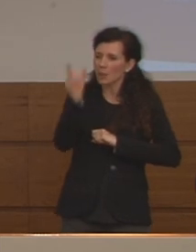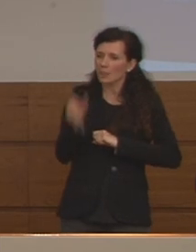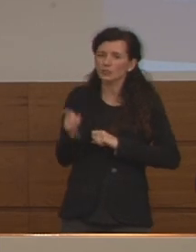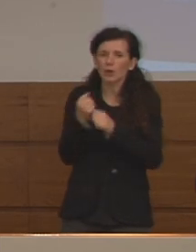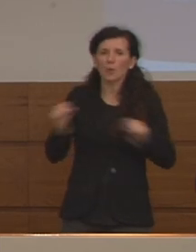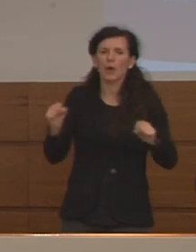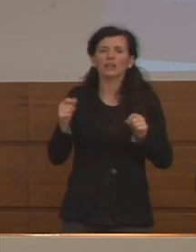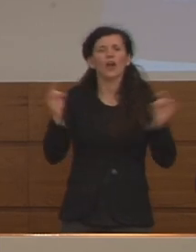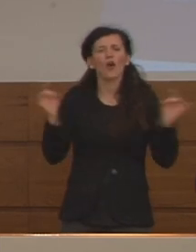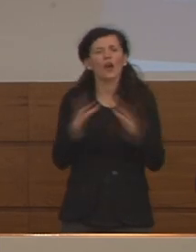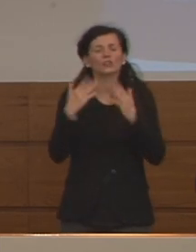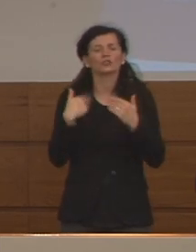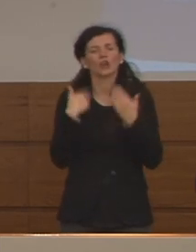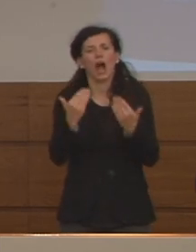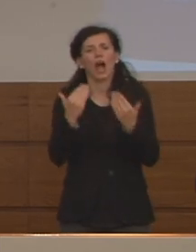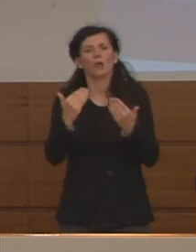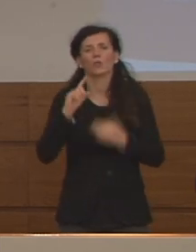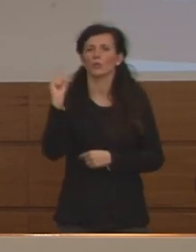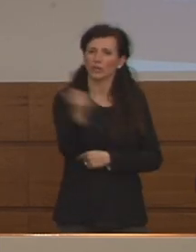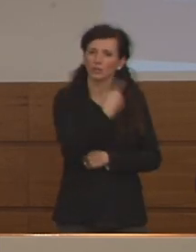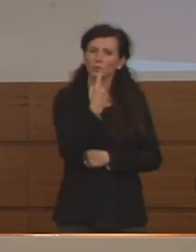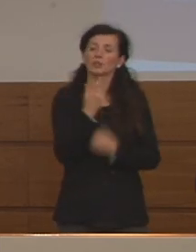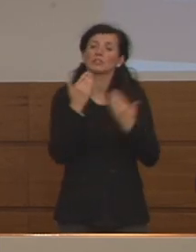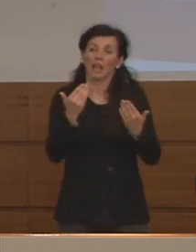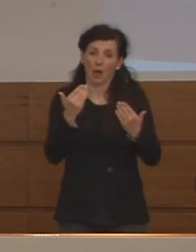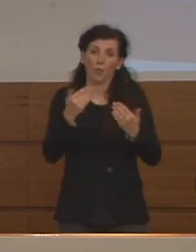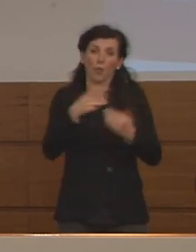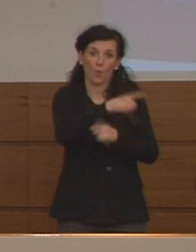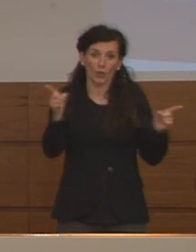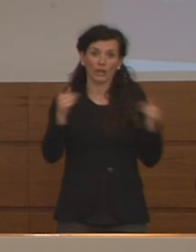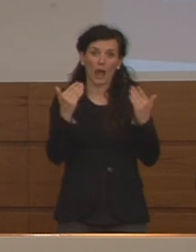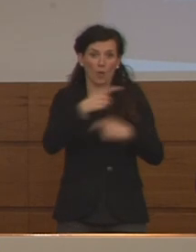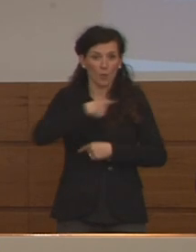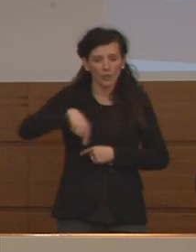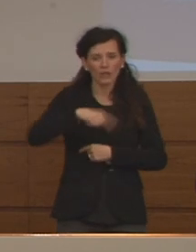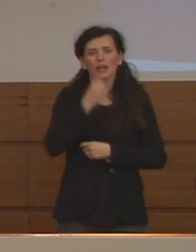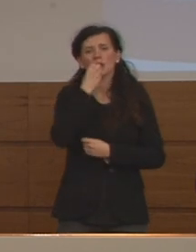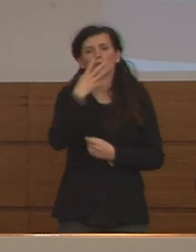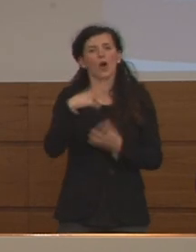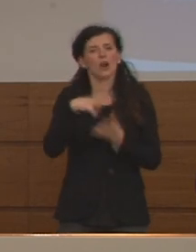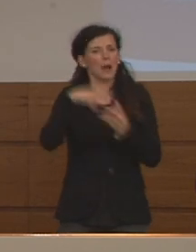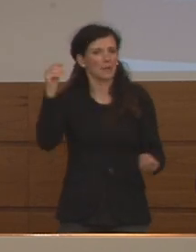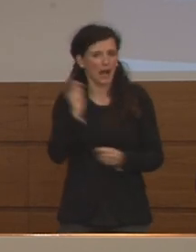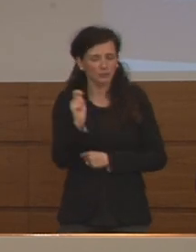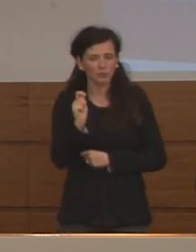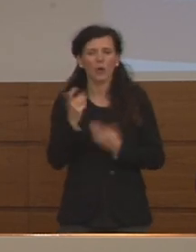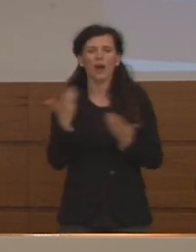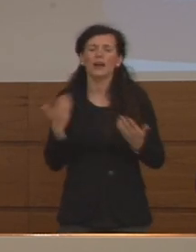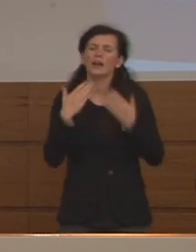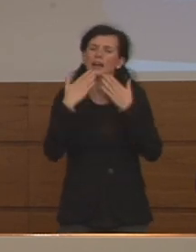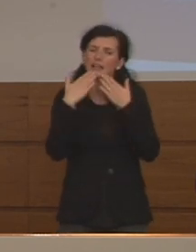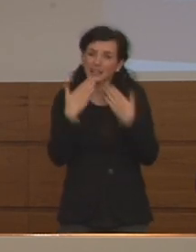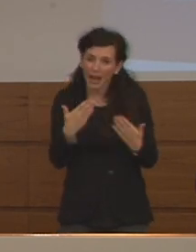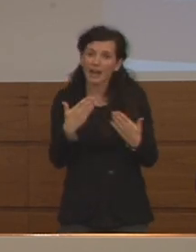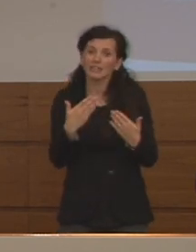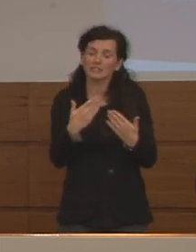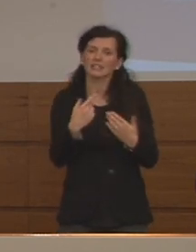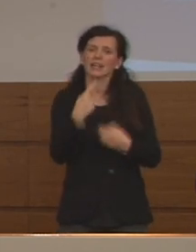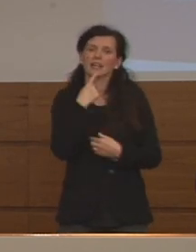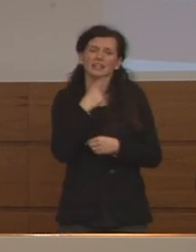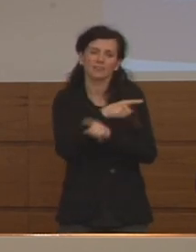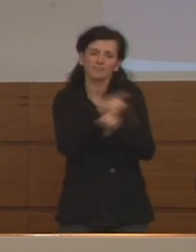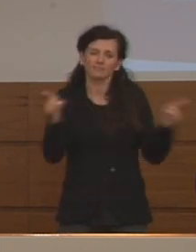tutti quanti voi ea tutti quanti noi di una buona pasqua e ringraziare coloro i quali stanno dando